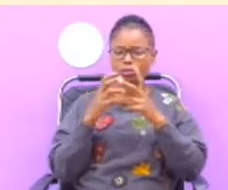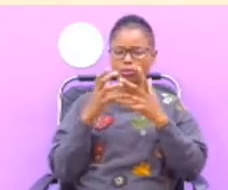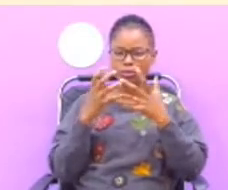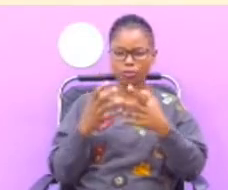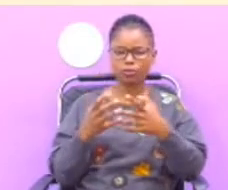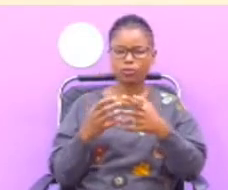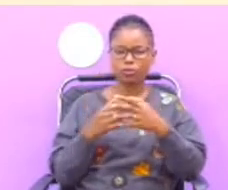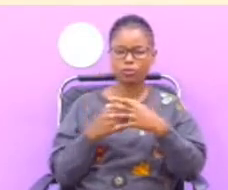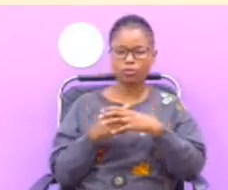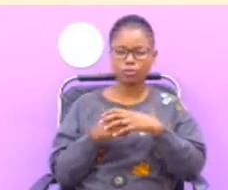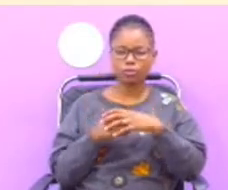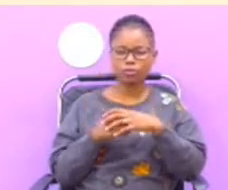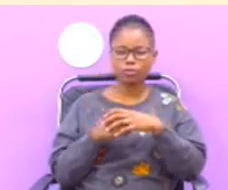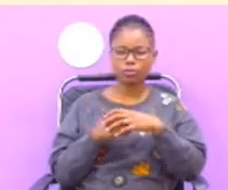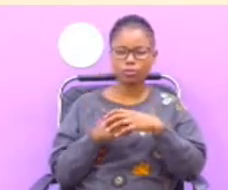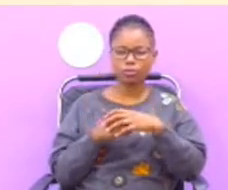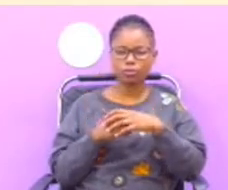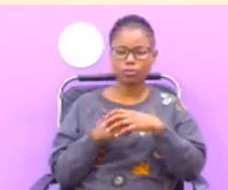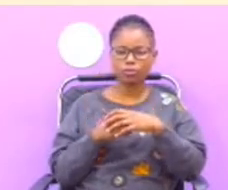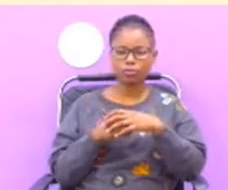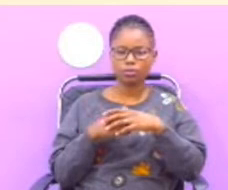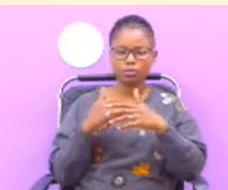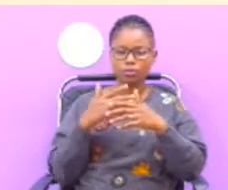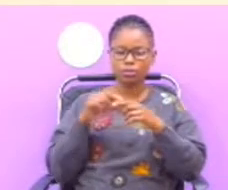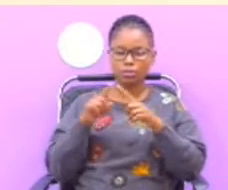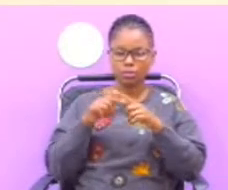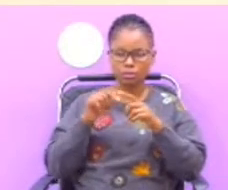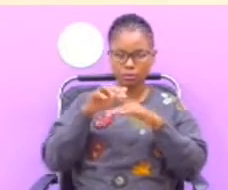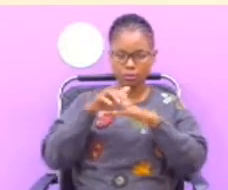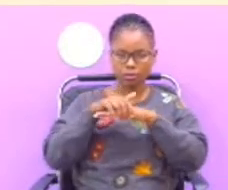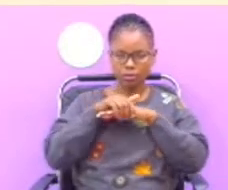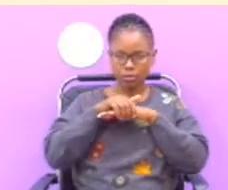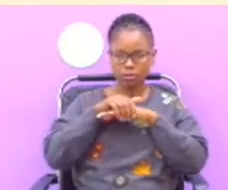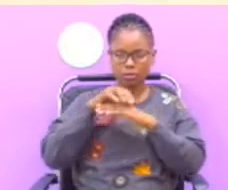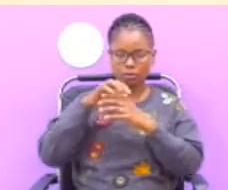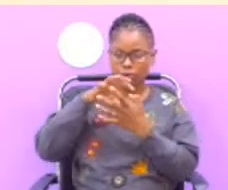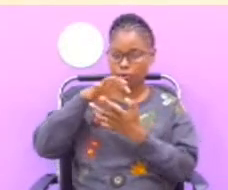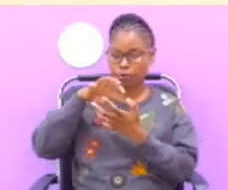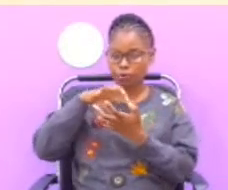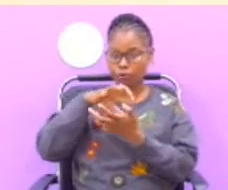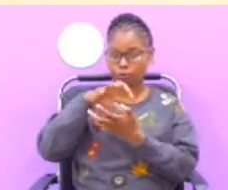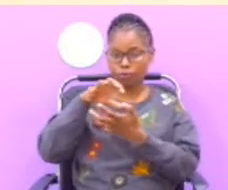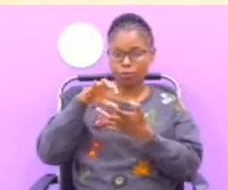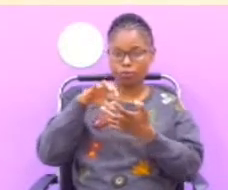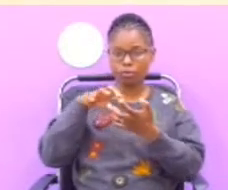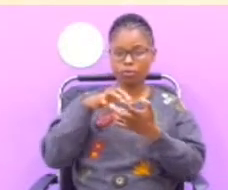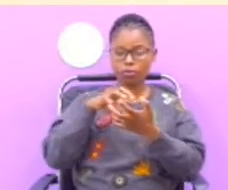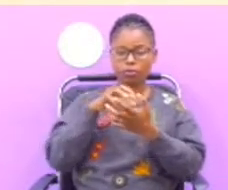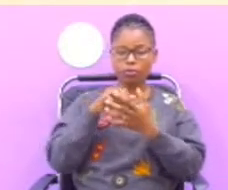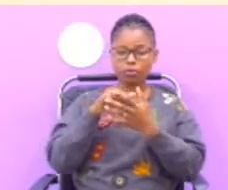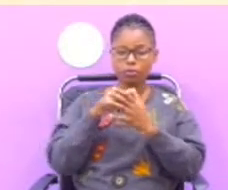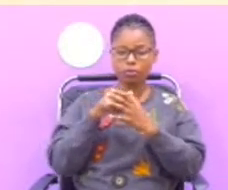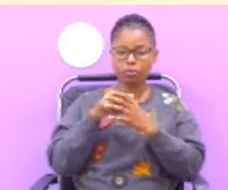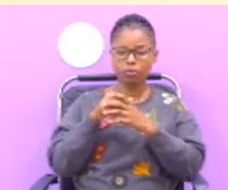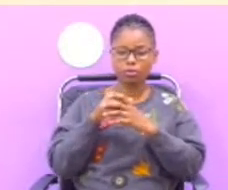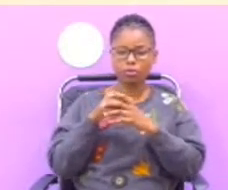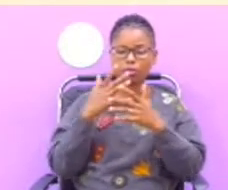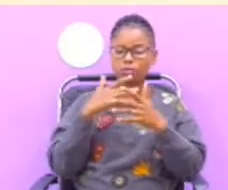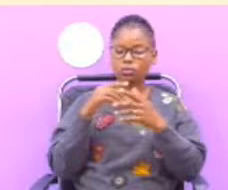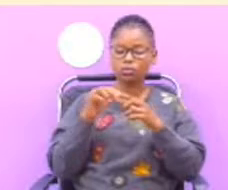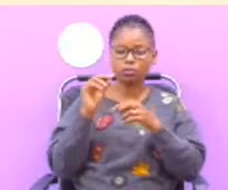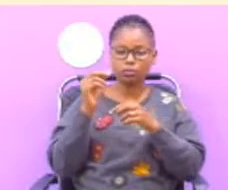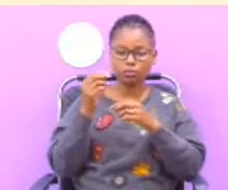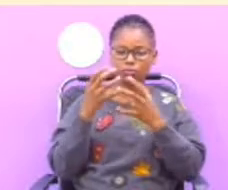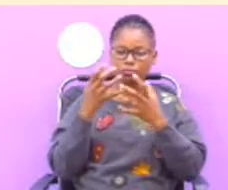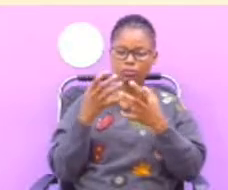ona gĩthũngũ no ũkoraga nĩ very confusing hanini no gĩkũyũ nĩ gĩthiaga ũgakoraga nĩ kĩaritũha